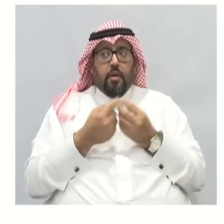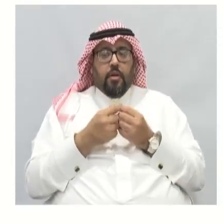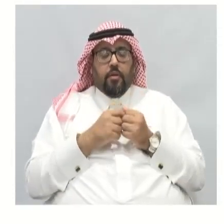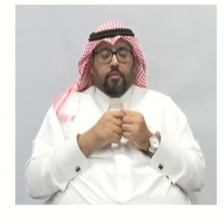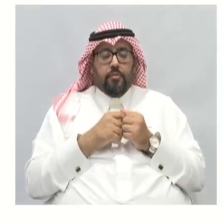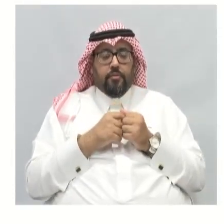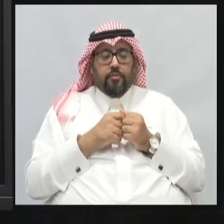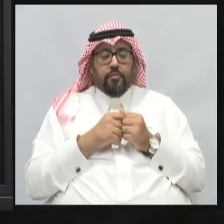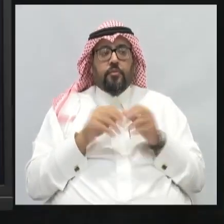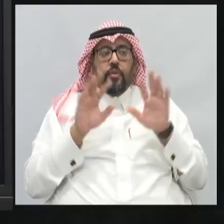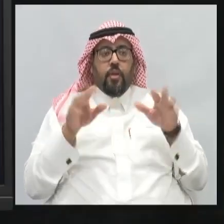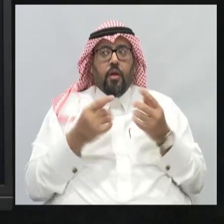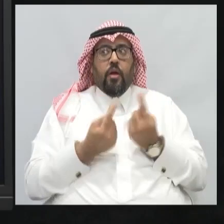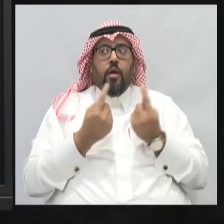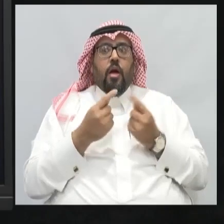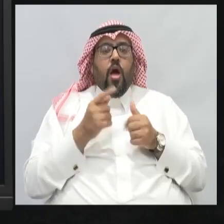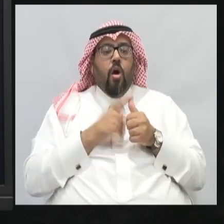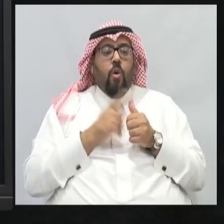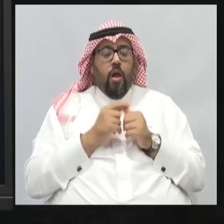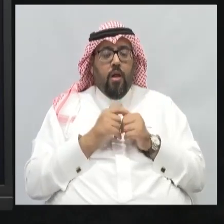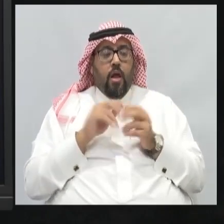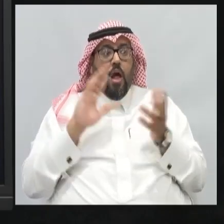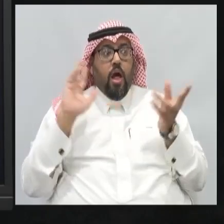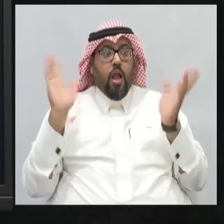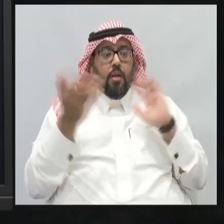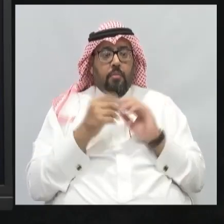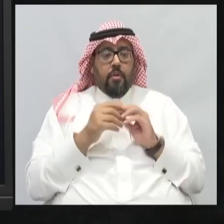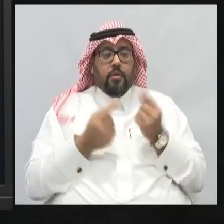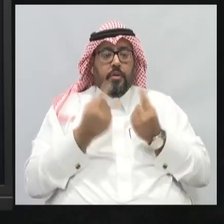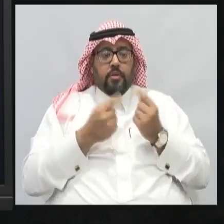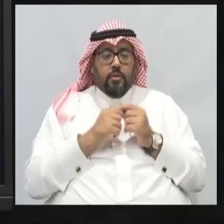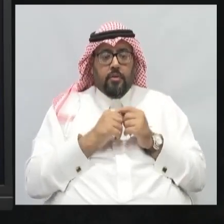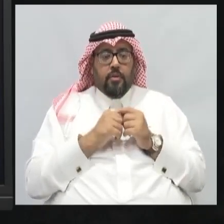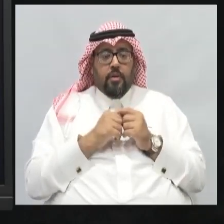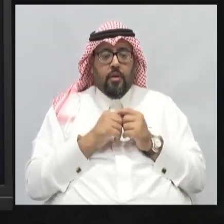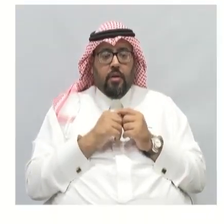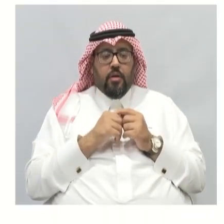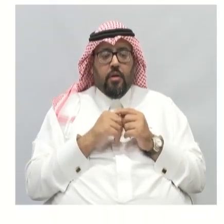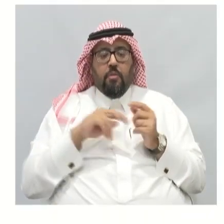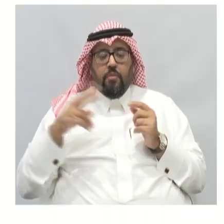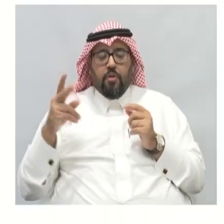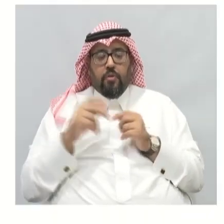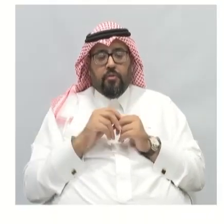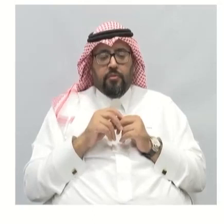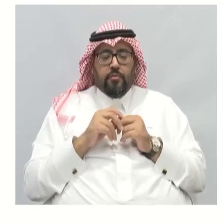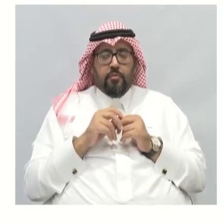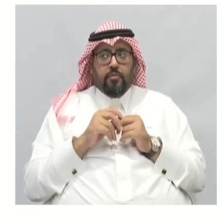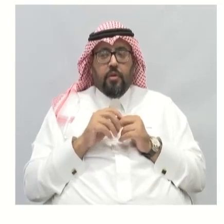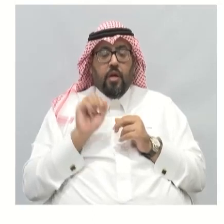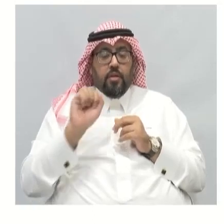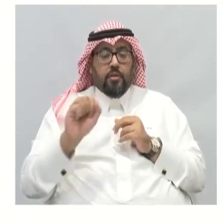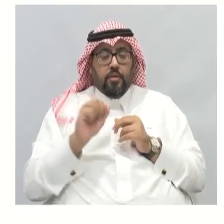هذا المورد حيث تشغل المركز الاول في العالم وتنتج المحصولات بانواعها